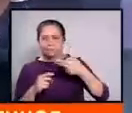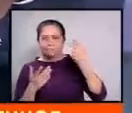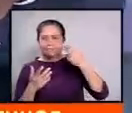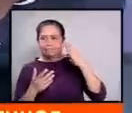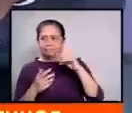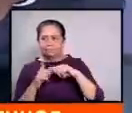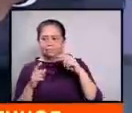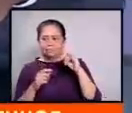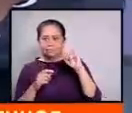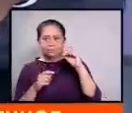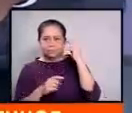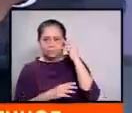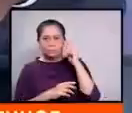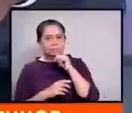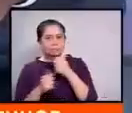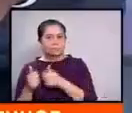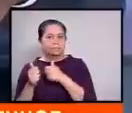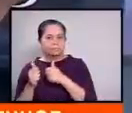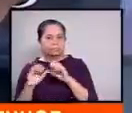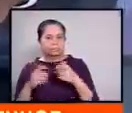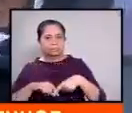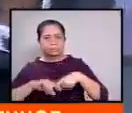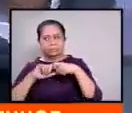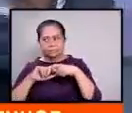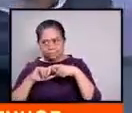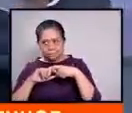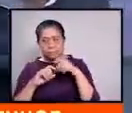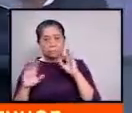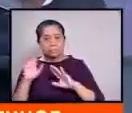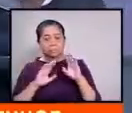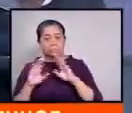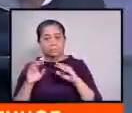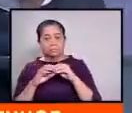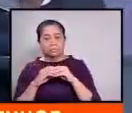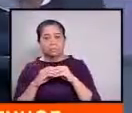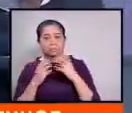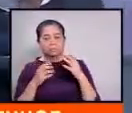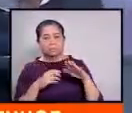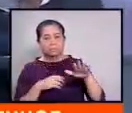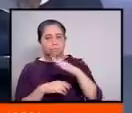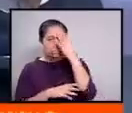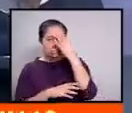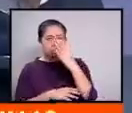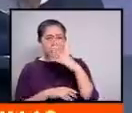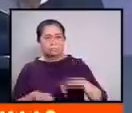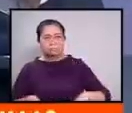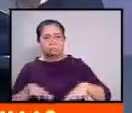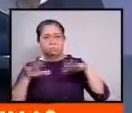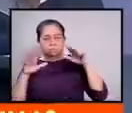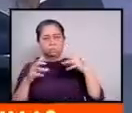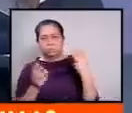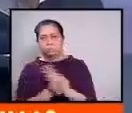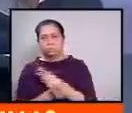Isko Moreno dahil meron daw hindi agad sumunod sa class suspension. Problema naman sa mga bayan sa Bulacan ang pagbahang